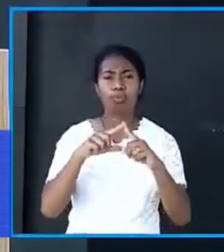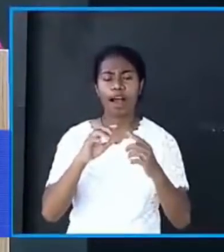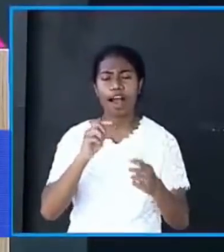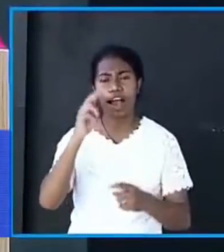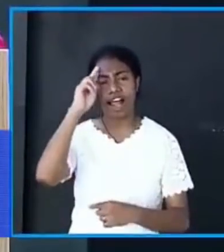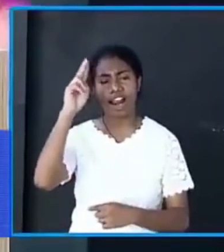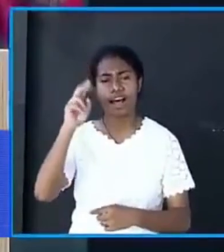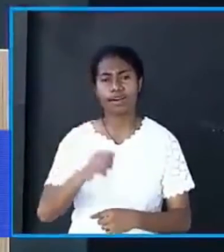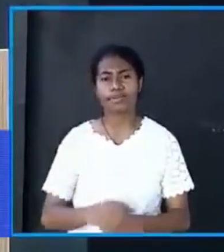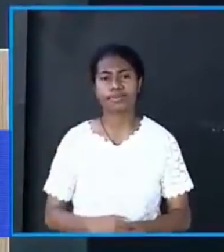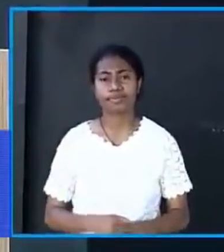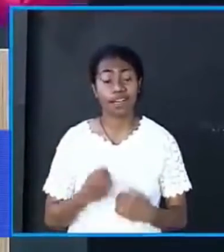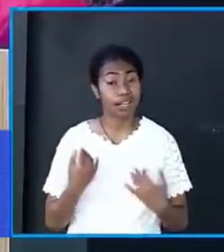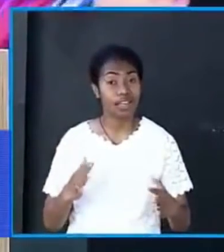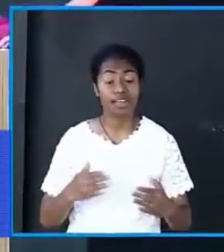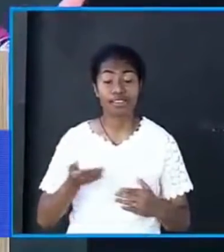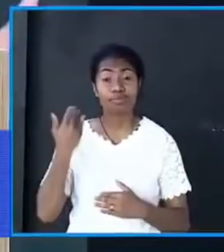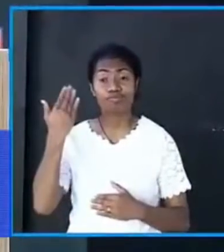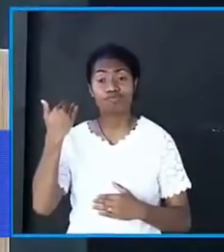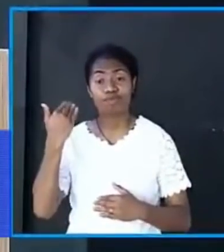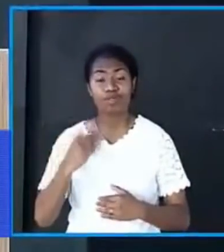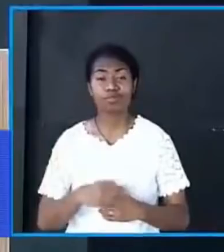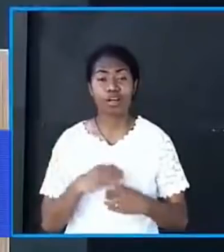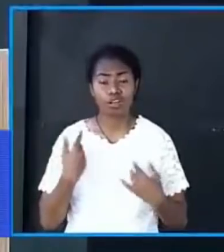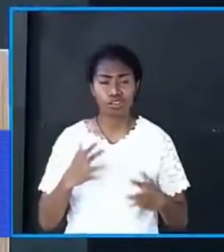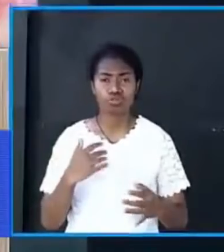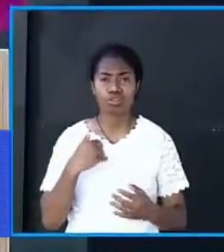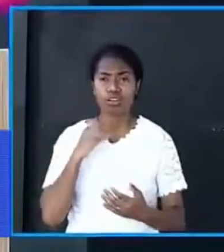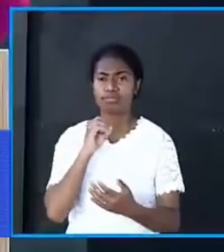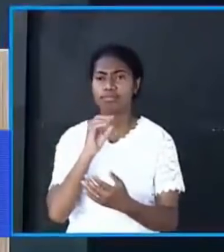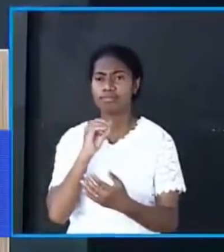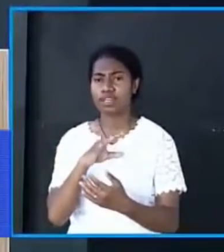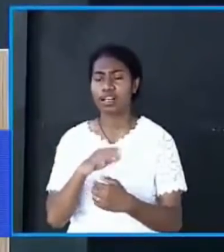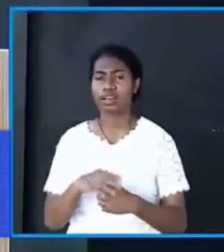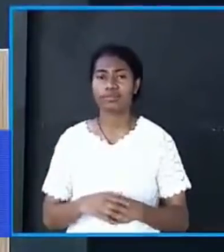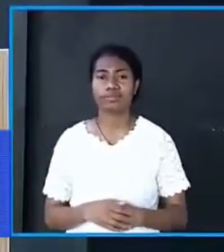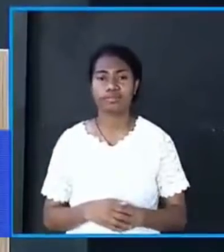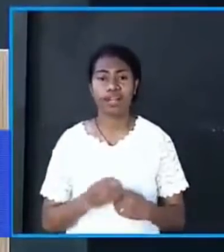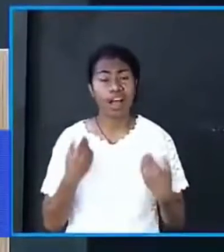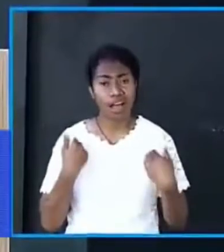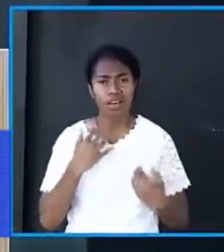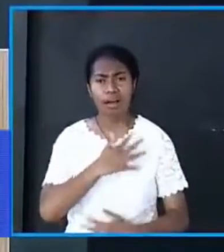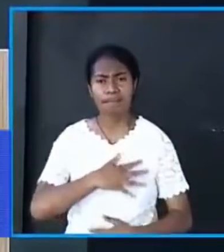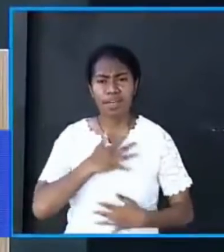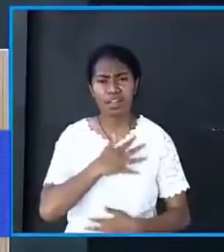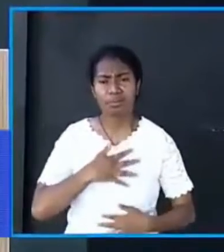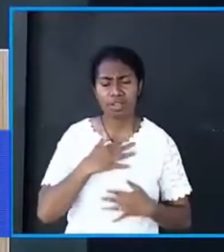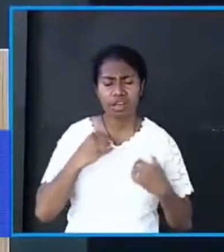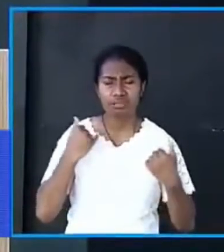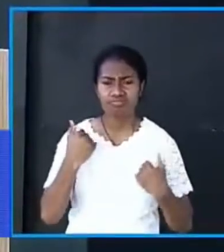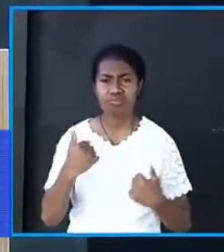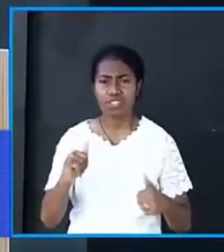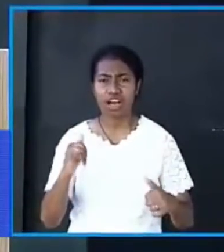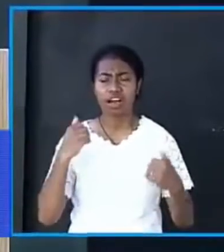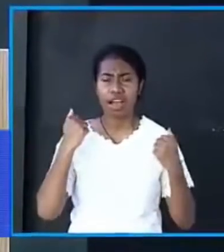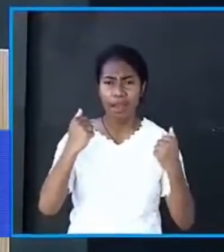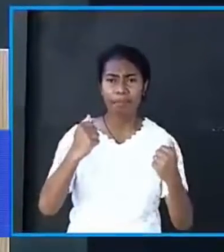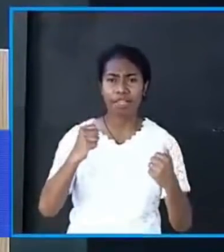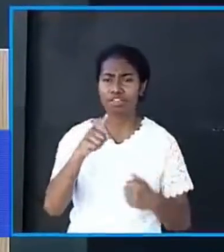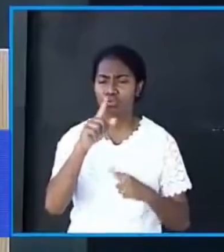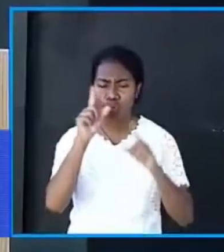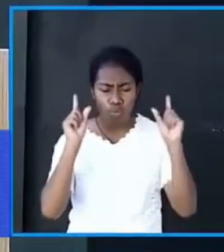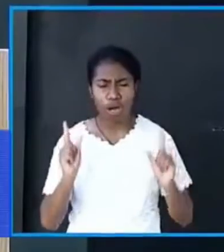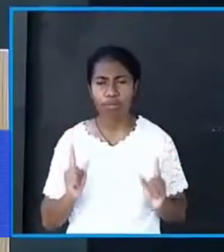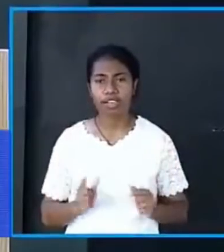nah sebelum-sebelumnya saya sudah menunjukkan persebo ada binatang binatang yang hebat bukan luar biasa Bukan